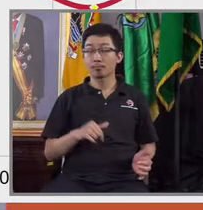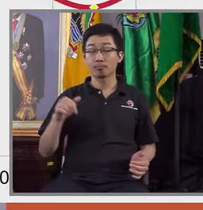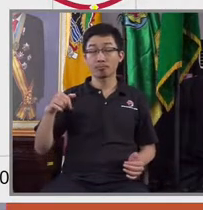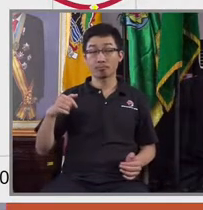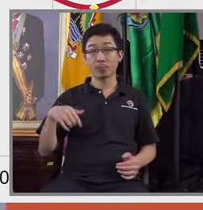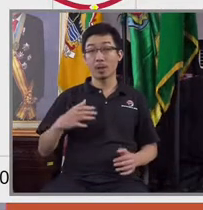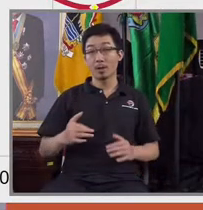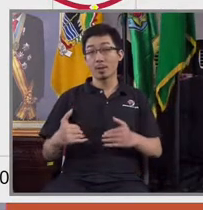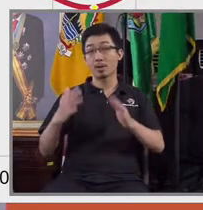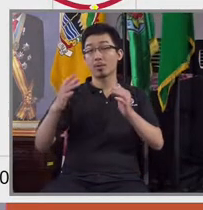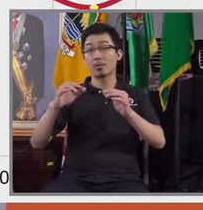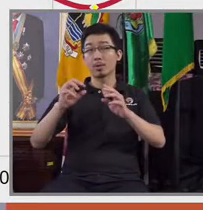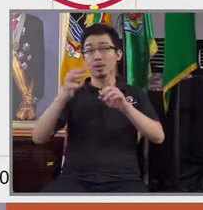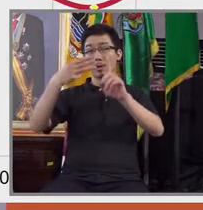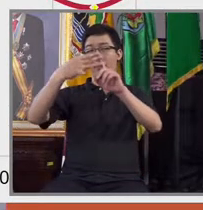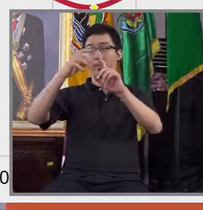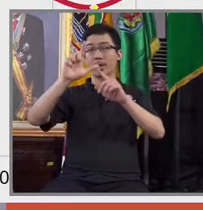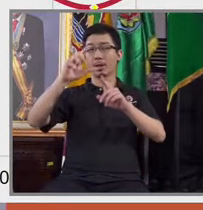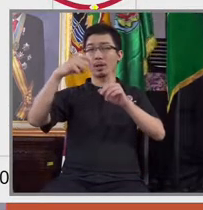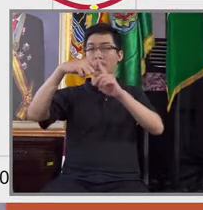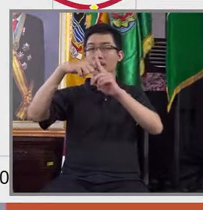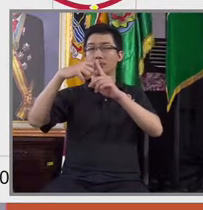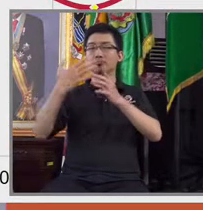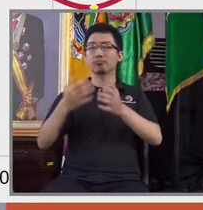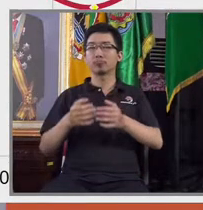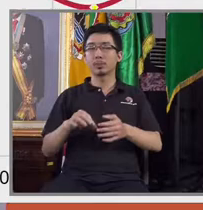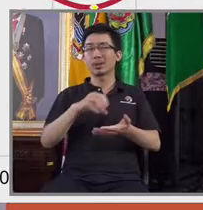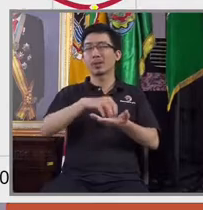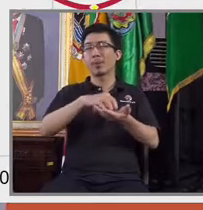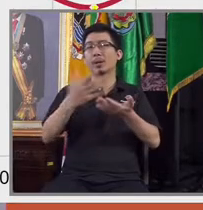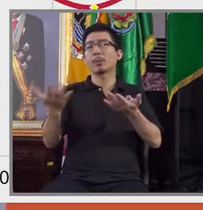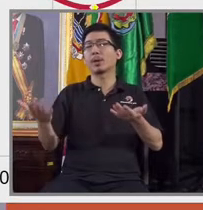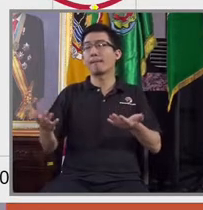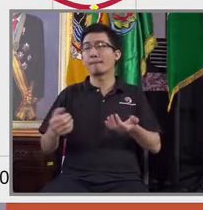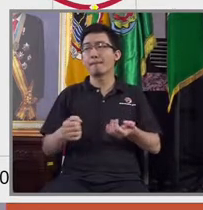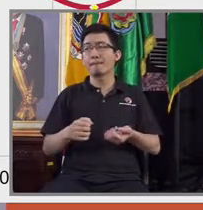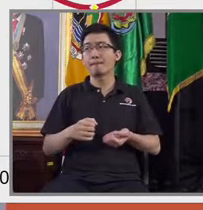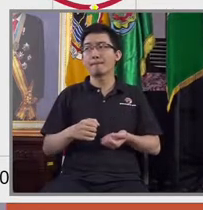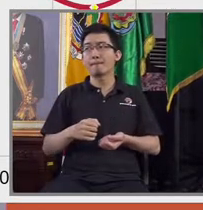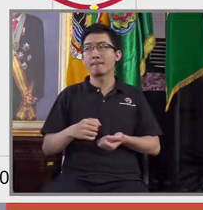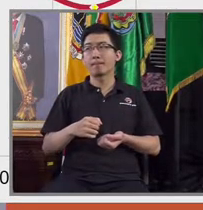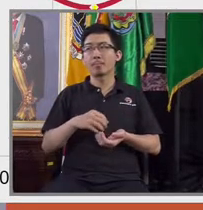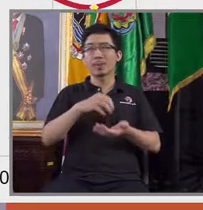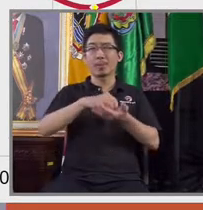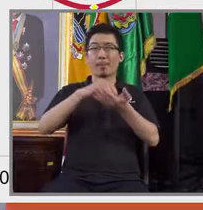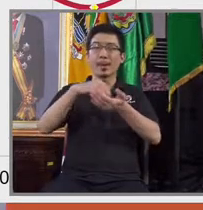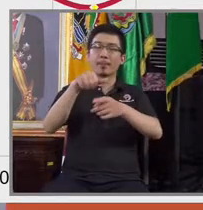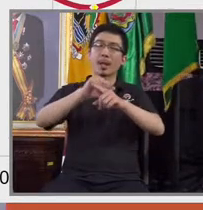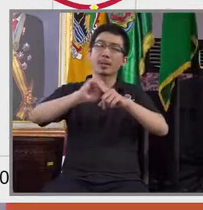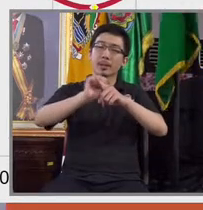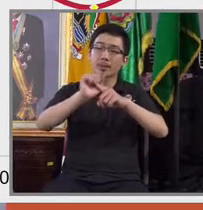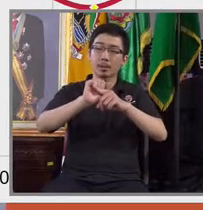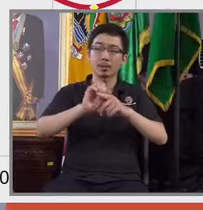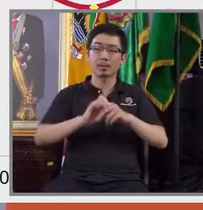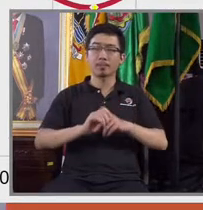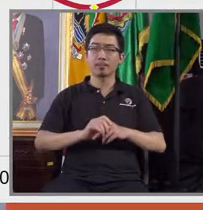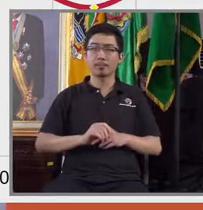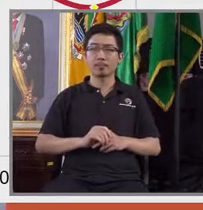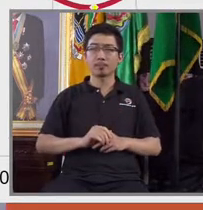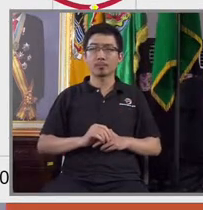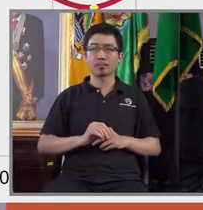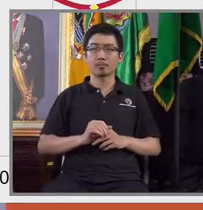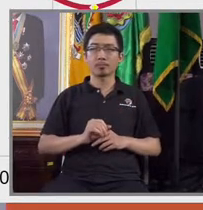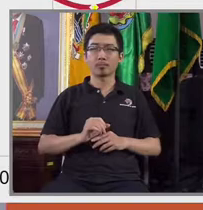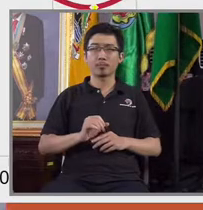BLK yaitu sebagai tempat di berbagai pelatihan yaitu keterampilan bagi